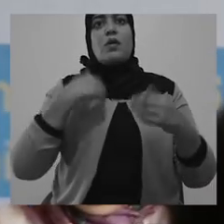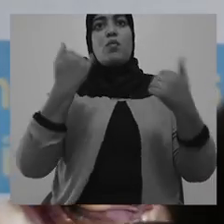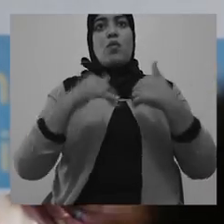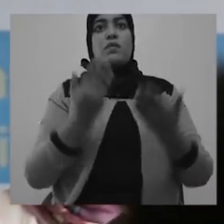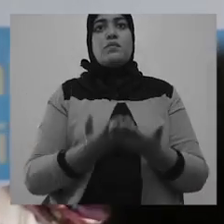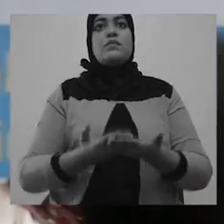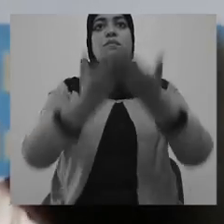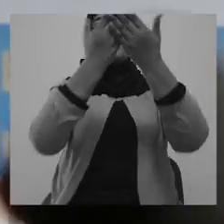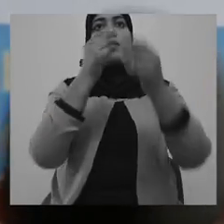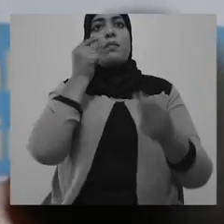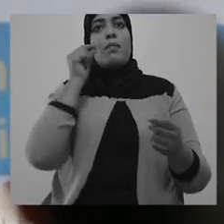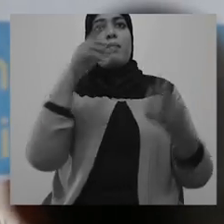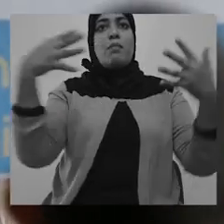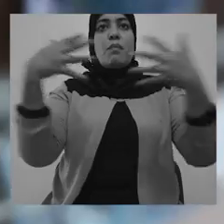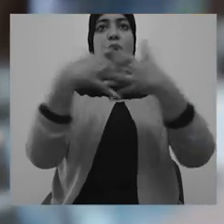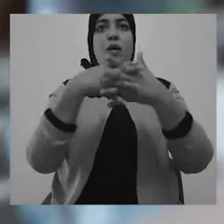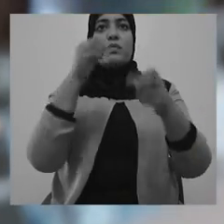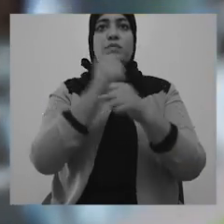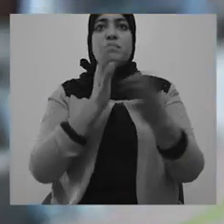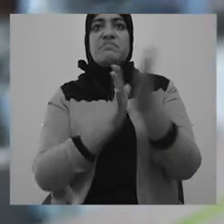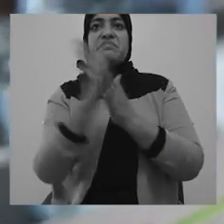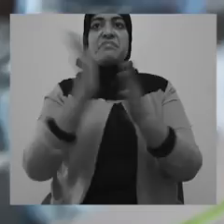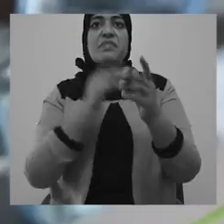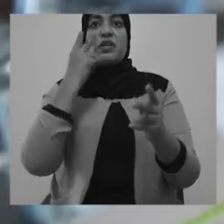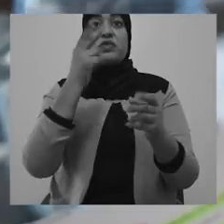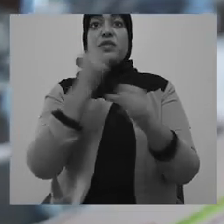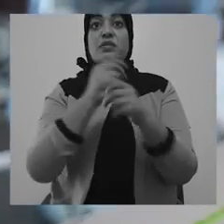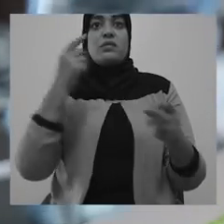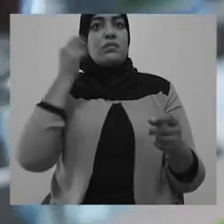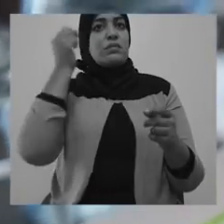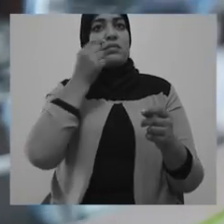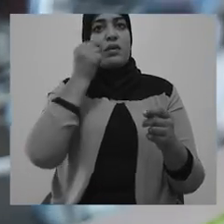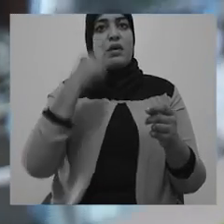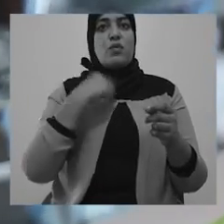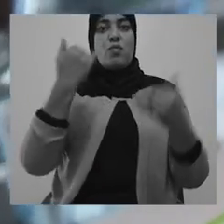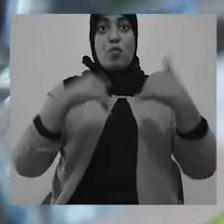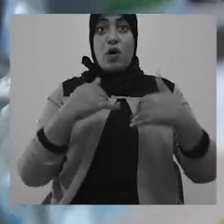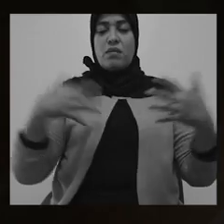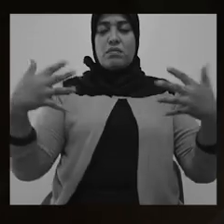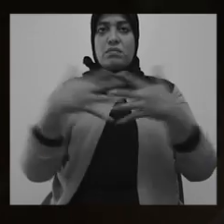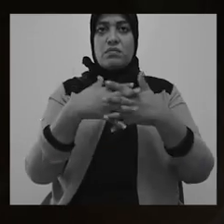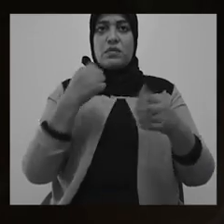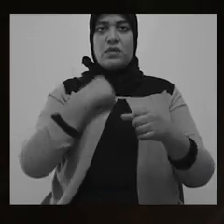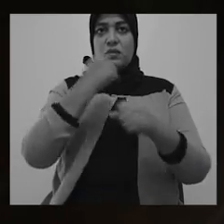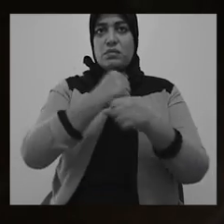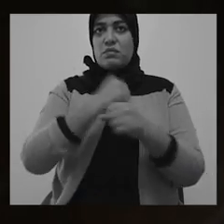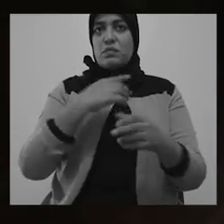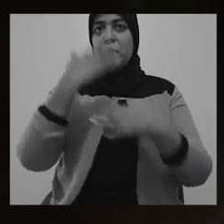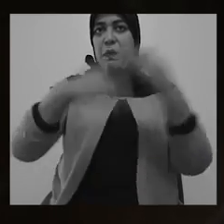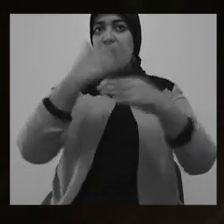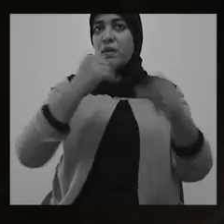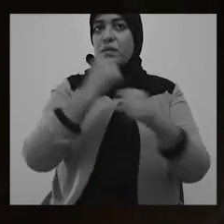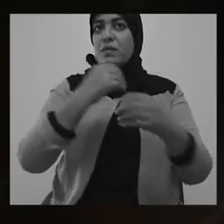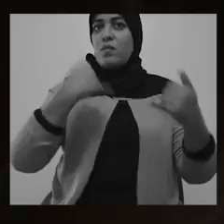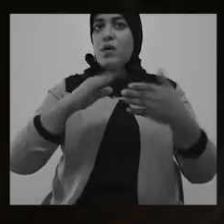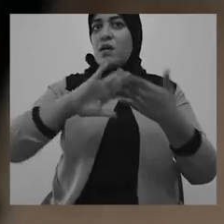la méthodologie d'IRPI. Cette méthodologie de recherche, ce qu'elle a comme spécifique, on va dire, c'est qu'elle